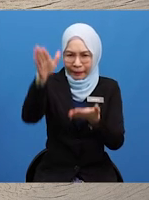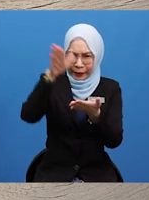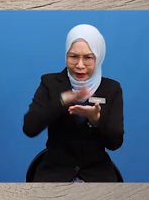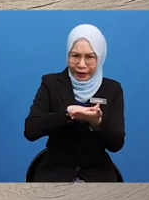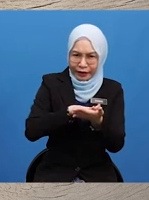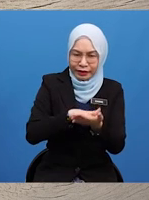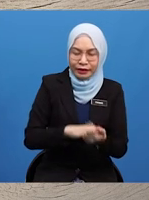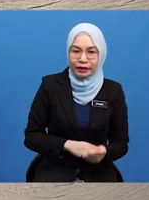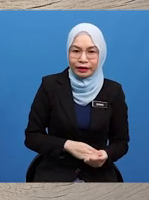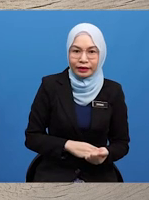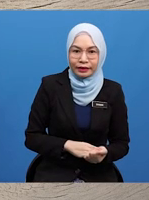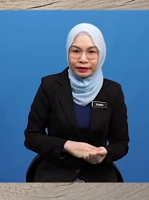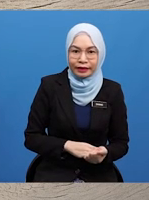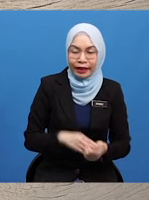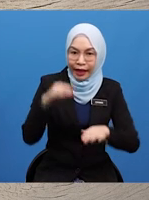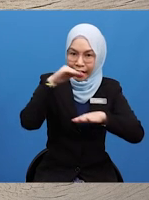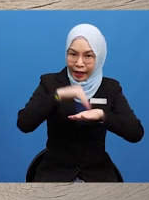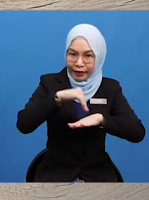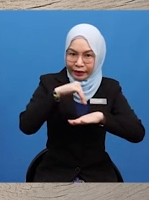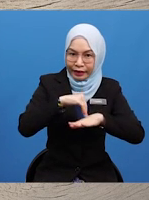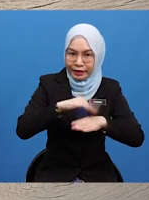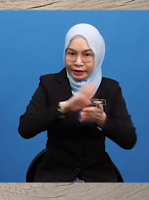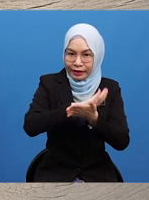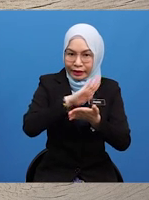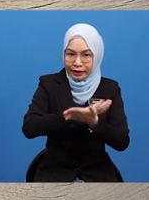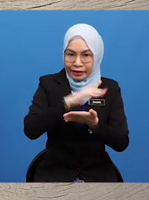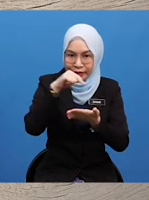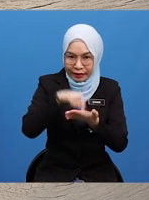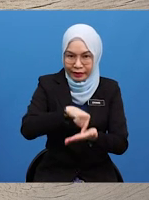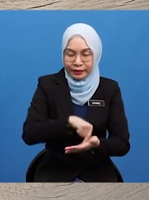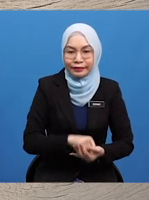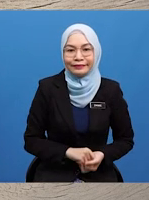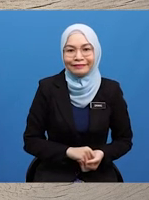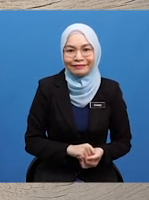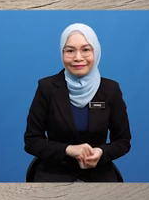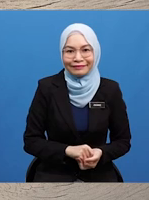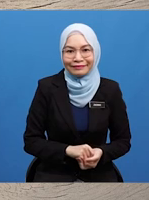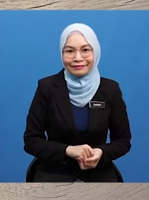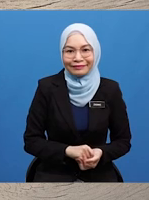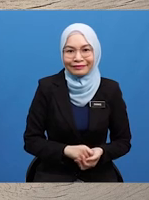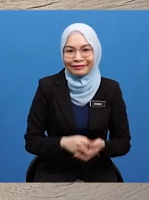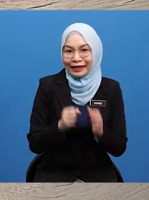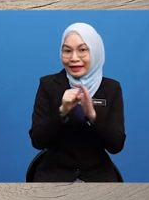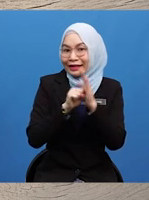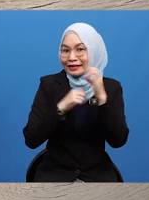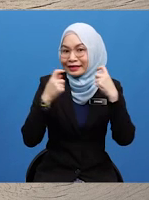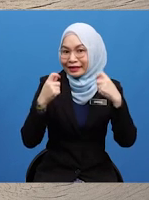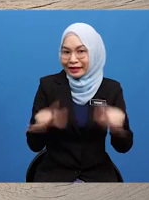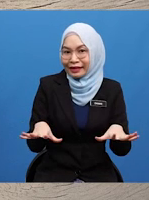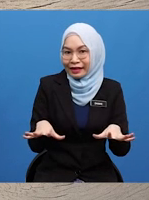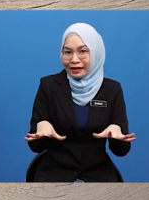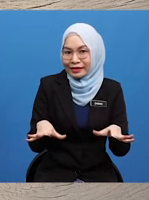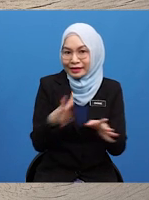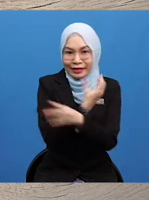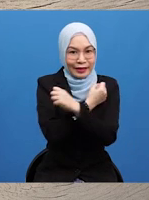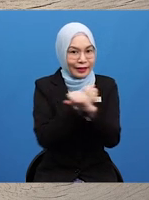objek yang tidak sekata di atas kertas petak ini. Setelah selesai melukis